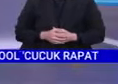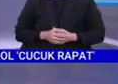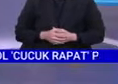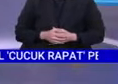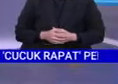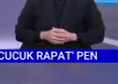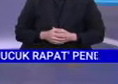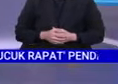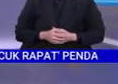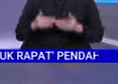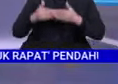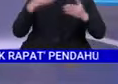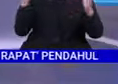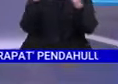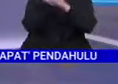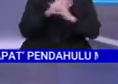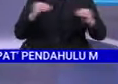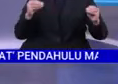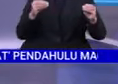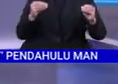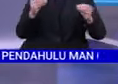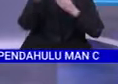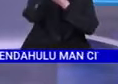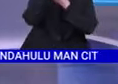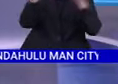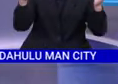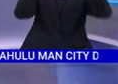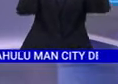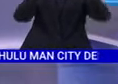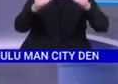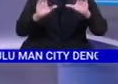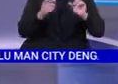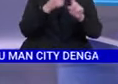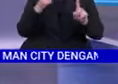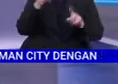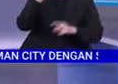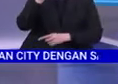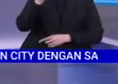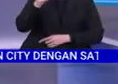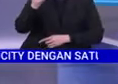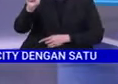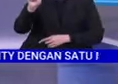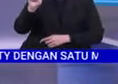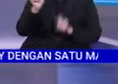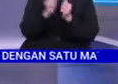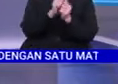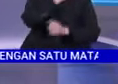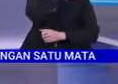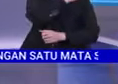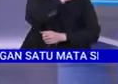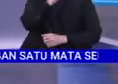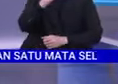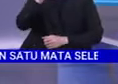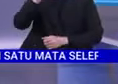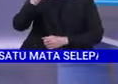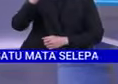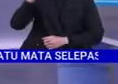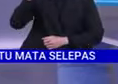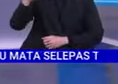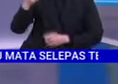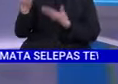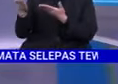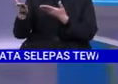baik sebelum ke Serawak kita dapatkan dahulu makluman cuaca semasa daripada jabatan metologi pertama pegawainya aqiqah maziah